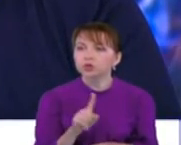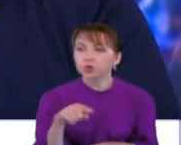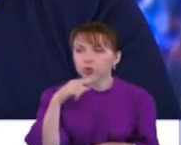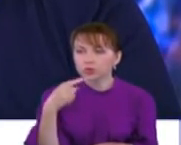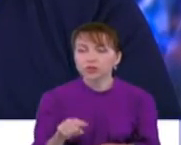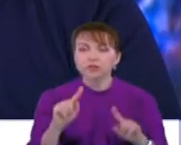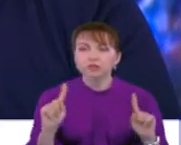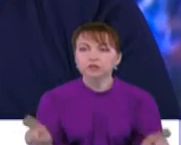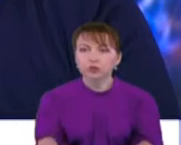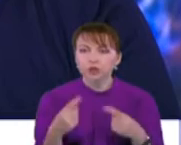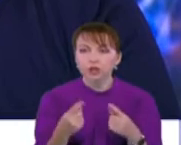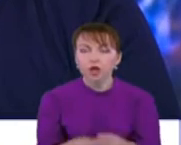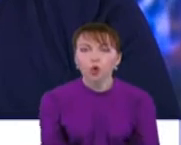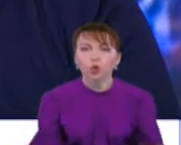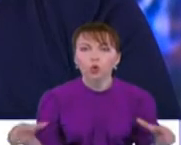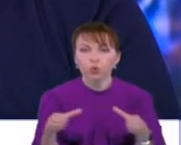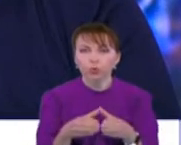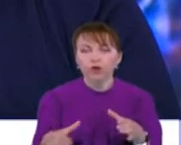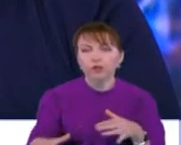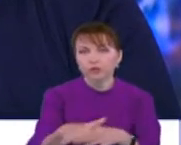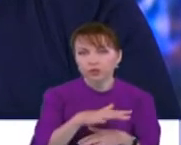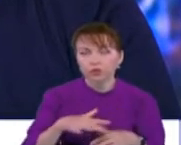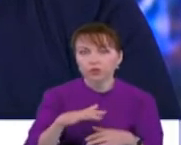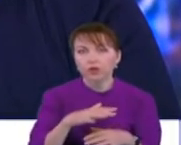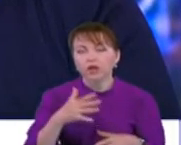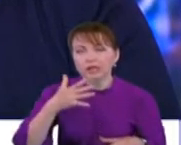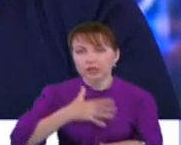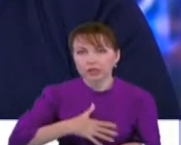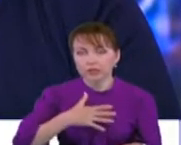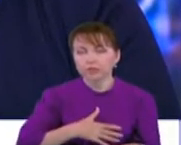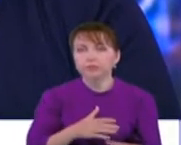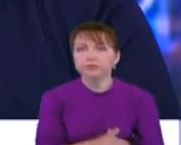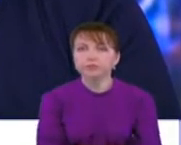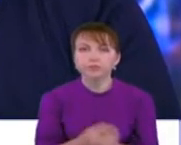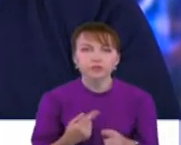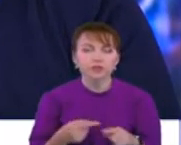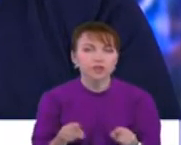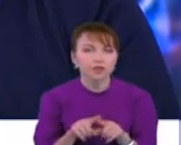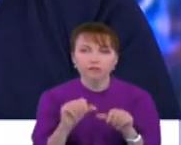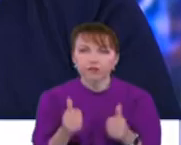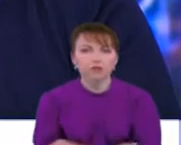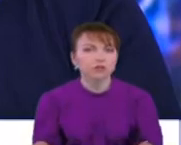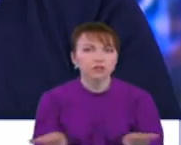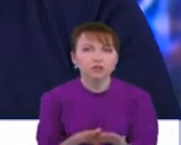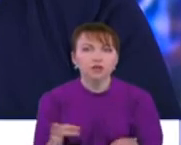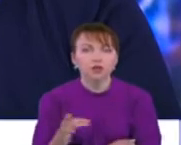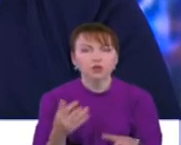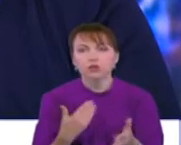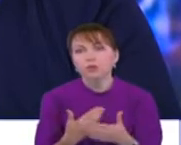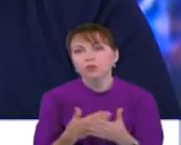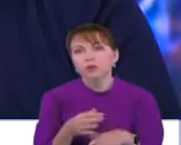створила безпрецедентне угрупування на території Автономної Республіки Крим. Це як варіант закриття районів, ну, наприклад,